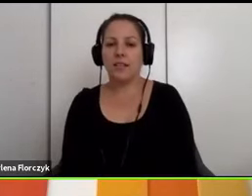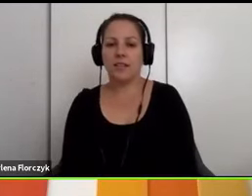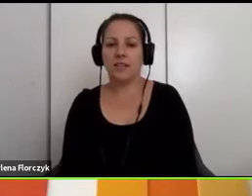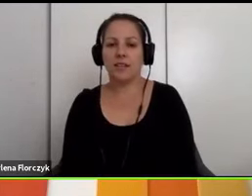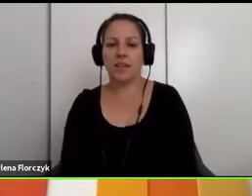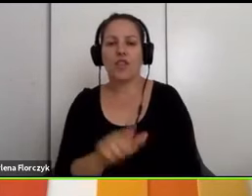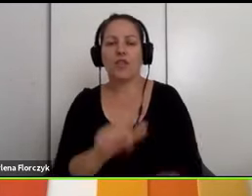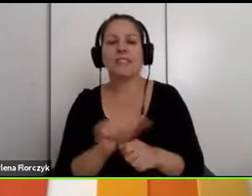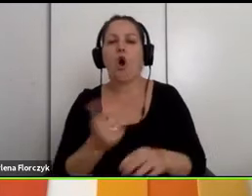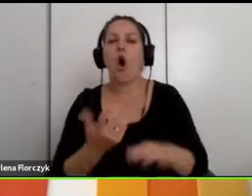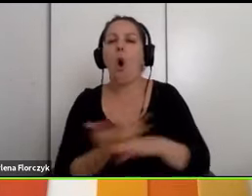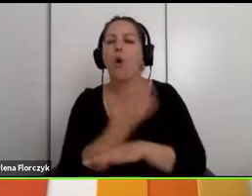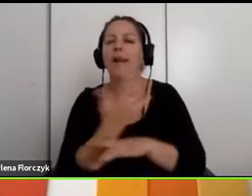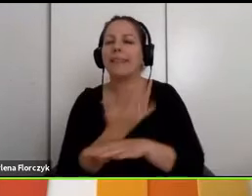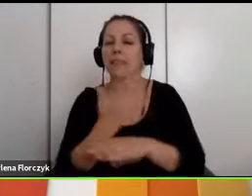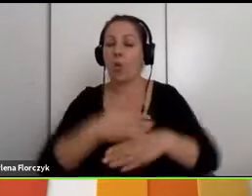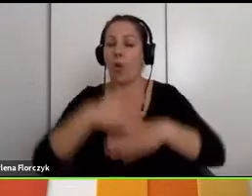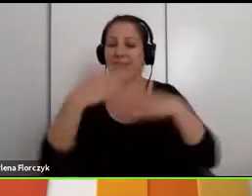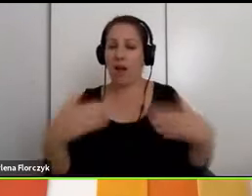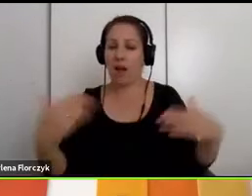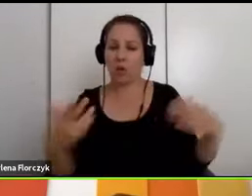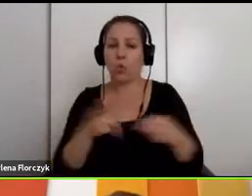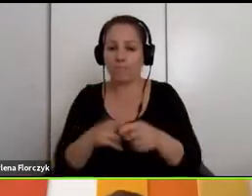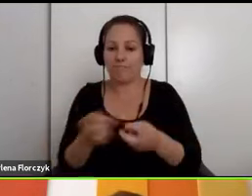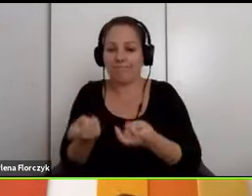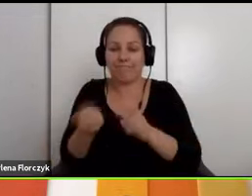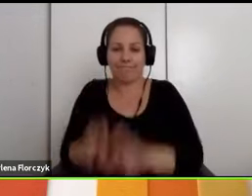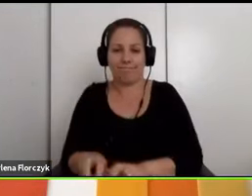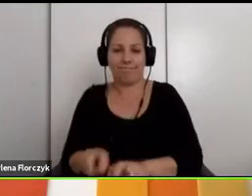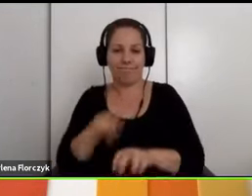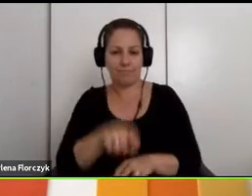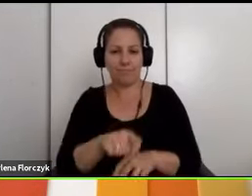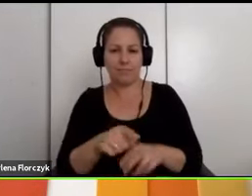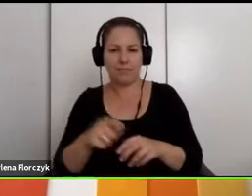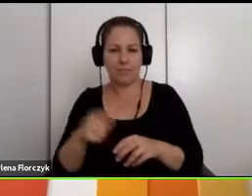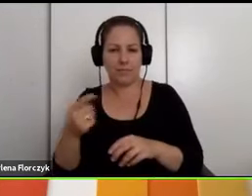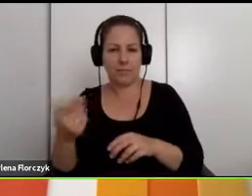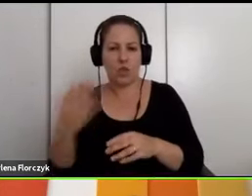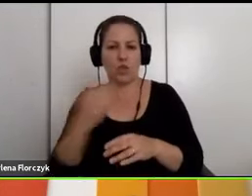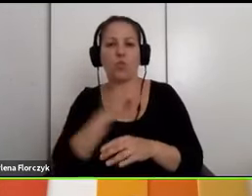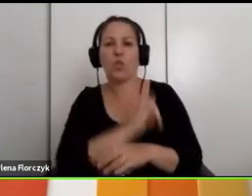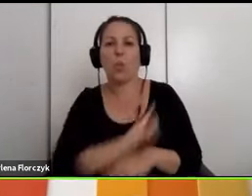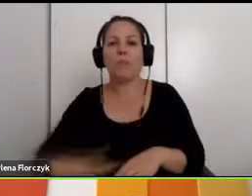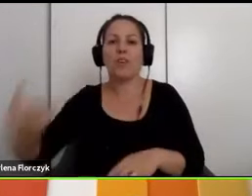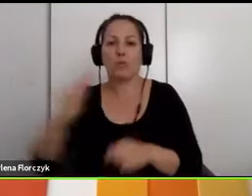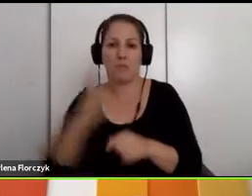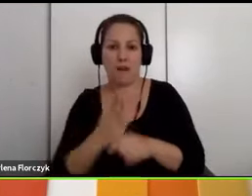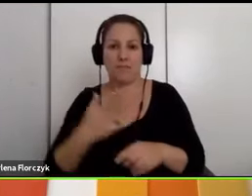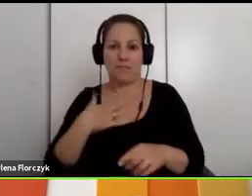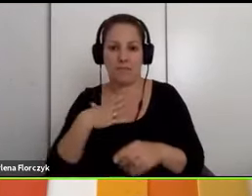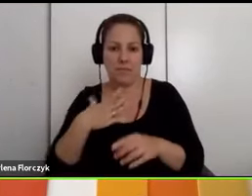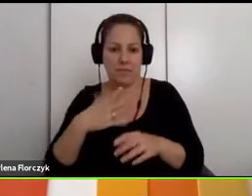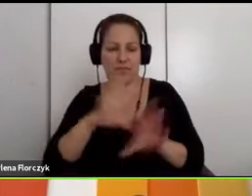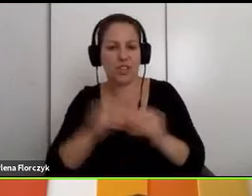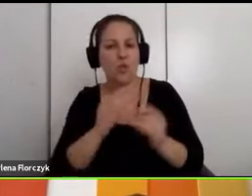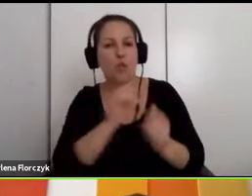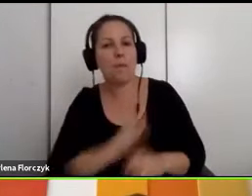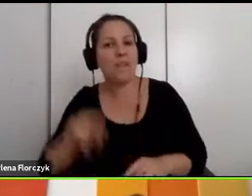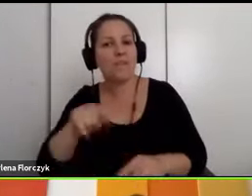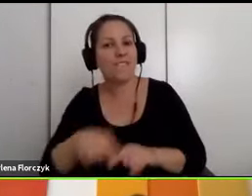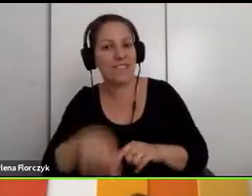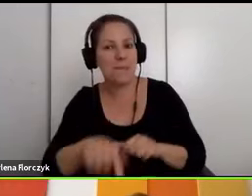ognisko teatralne, które powstało 50 lat temu. Mamy jubileusz w tym roku i wszystkie działania jubileuszowe na ten rok